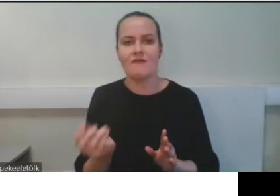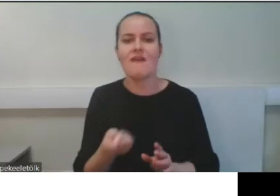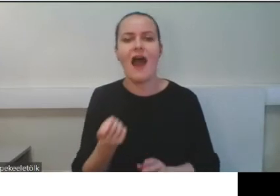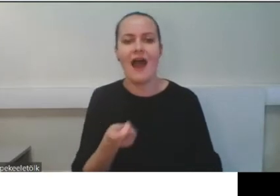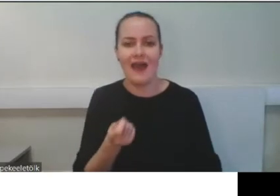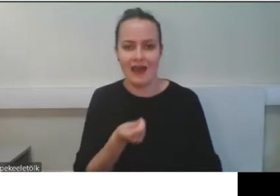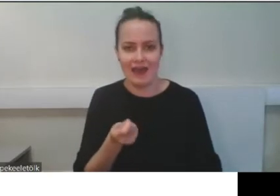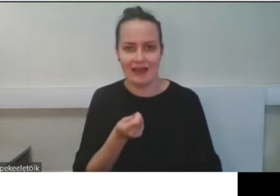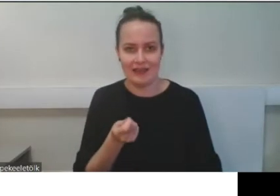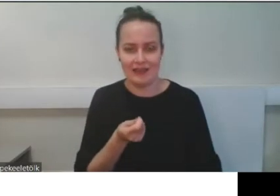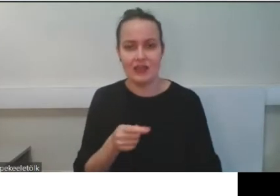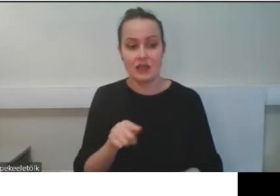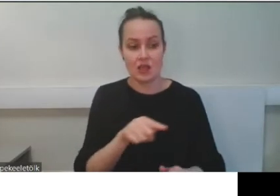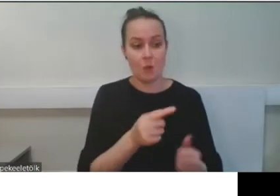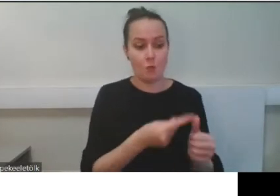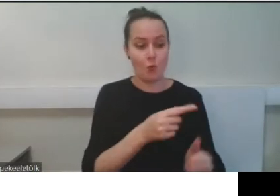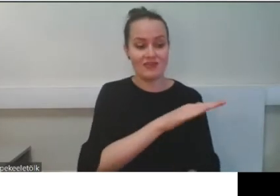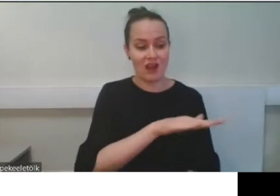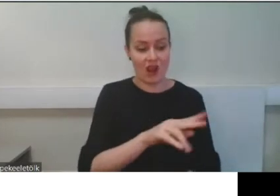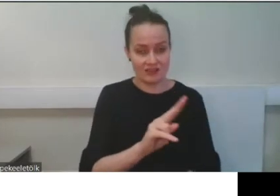aga siit võib edasi minna .